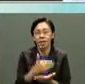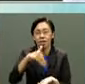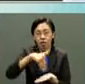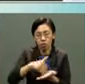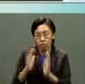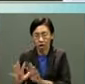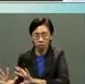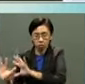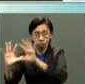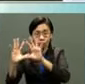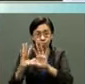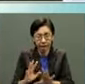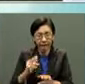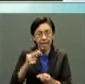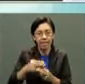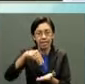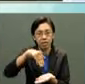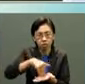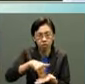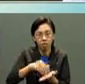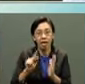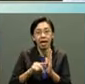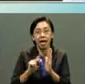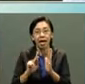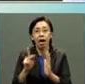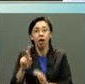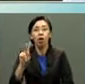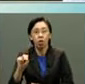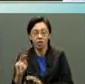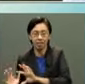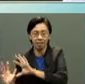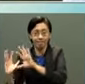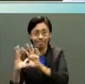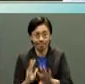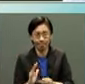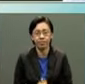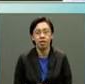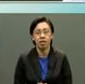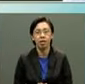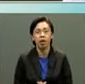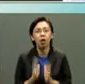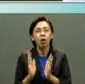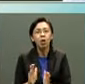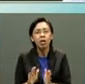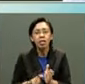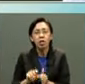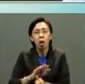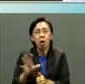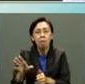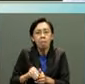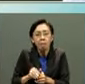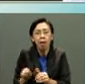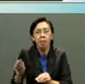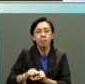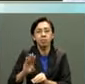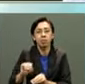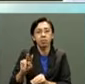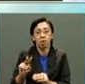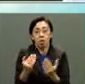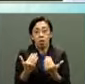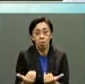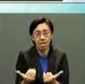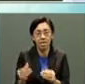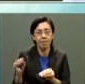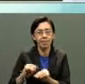คนเข้าเมืองซึ่งเมื่อวานนี้ได้รายงานไปว่าเราพบขึ้นมา42รายนะครับซึ่งวันนี้ยังไม่มีรายงานเพิ่ม